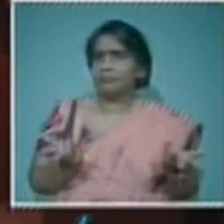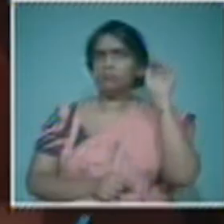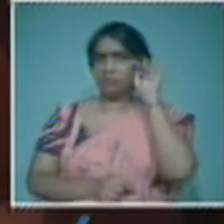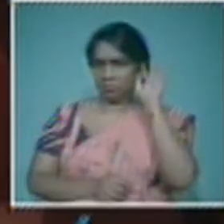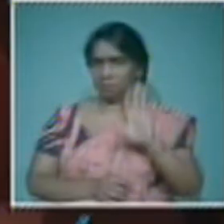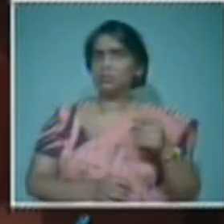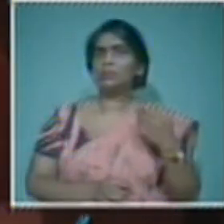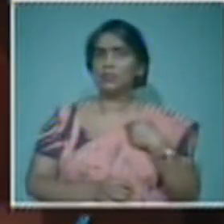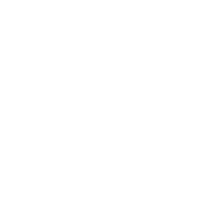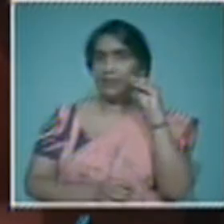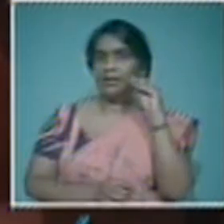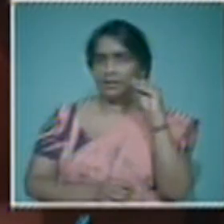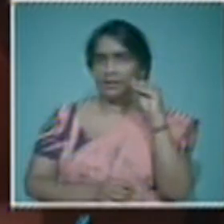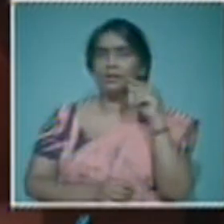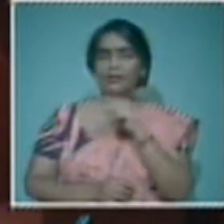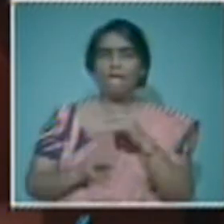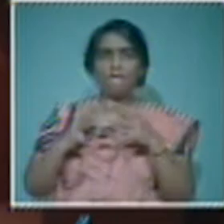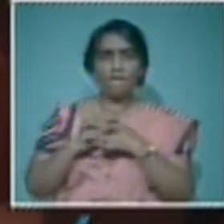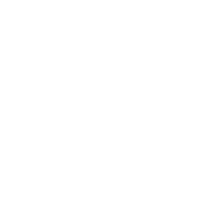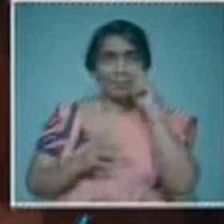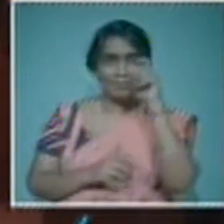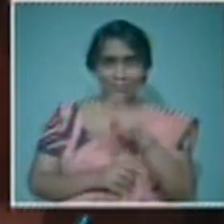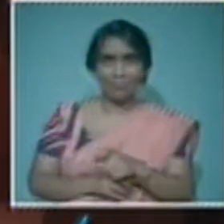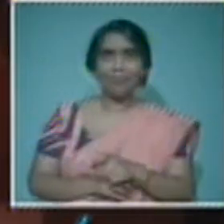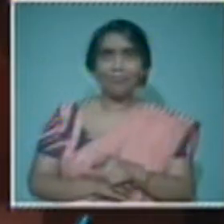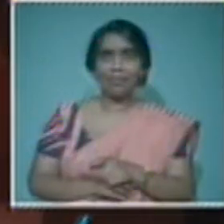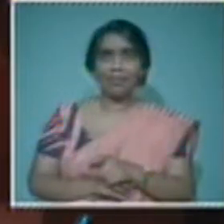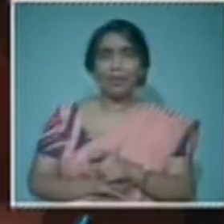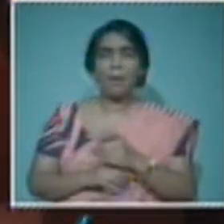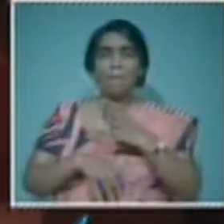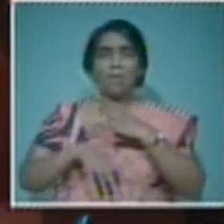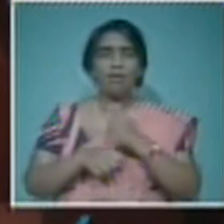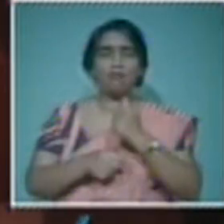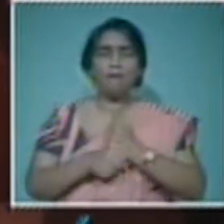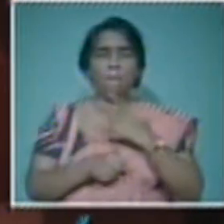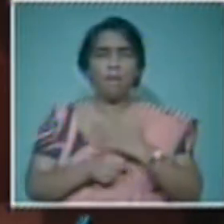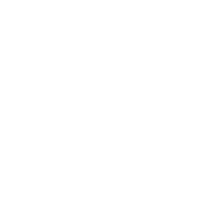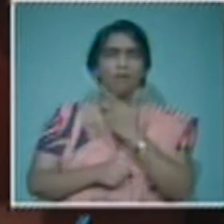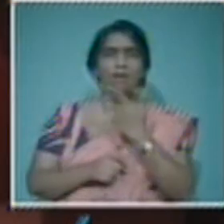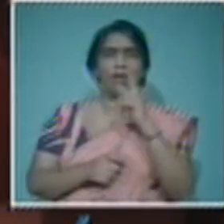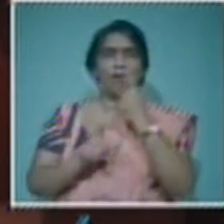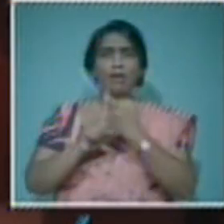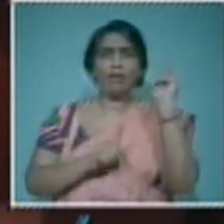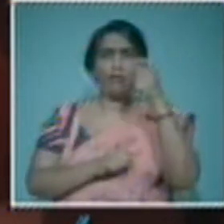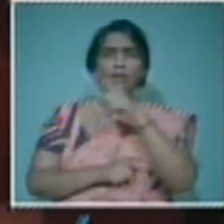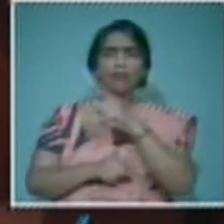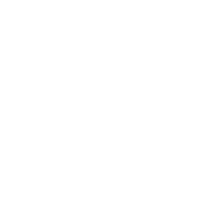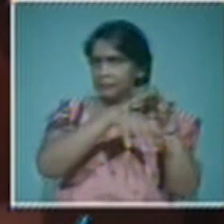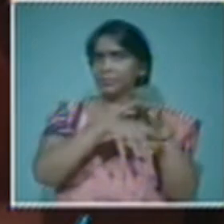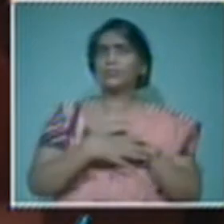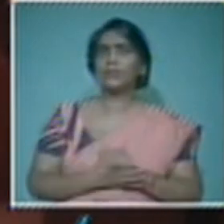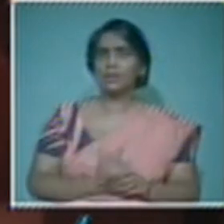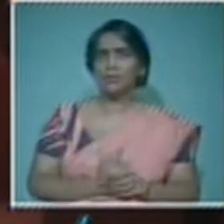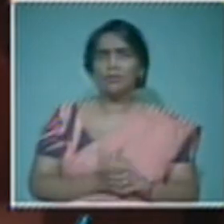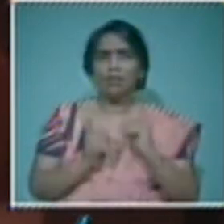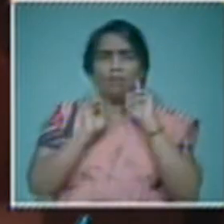වරද? රෑට රෑට වසන්ත මුදලිගේව මල්වාන, කඩවත, ගම්පහ, නවගමුව යන ප්‍රදේශවලට ගෙනහිල්ලා මම